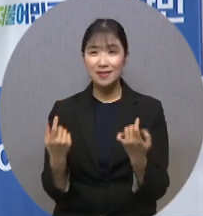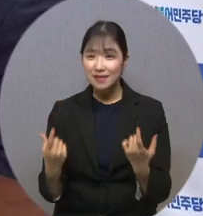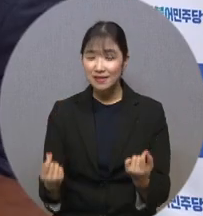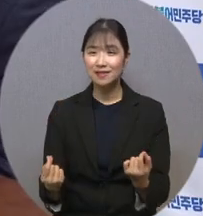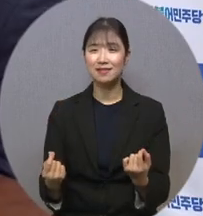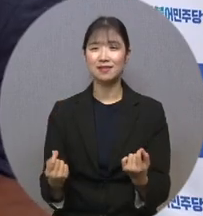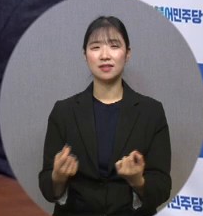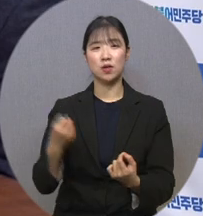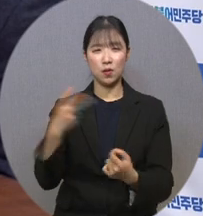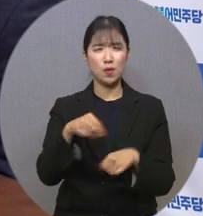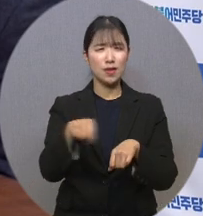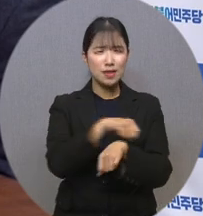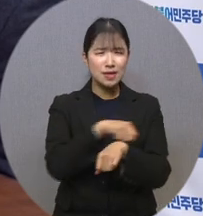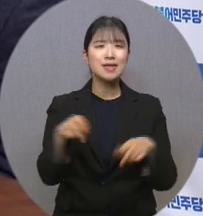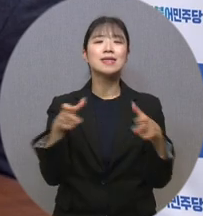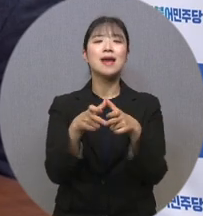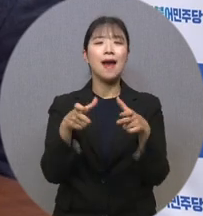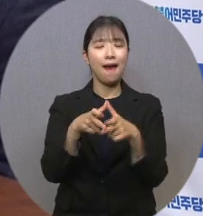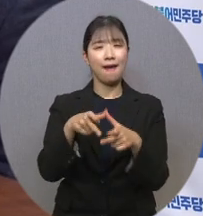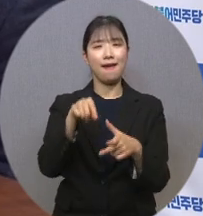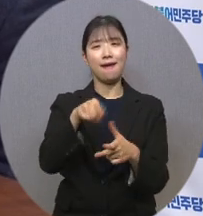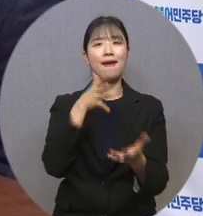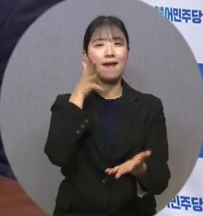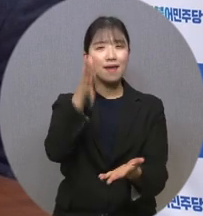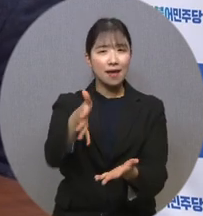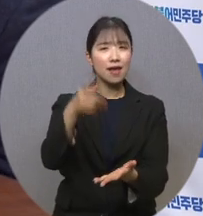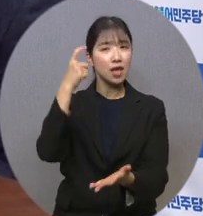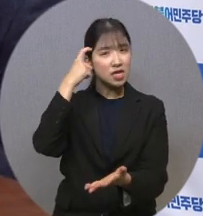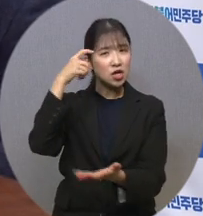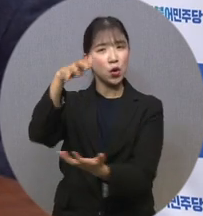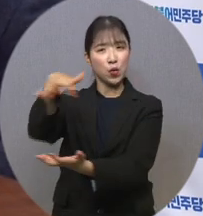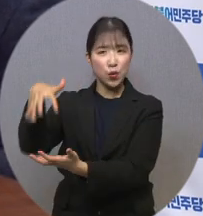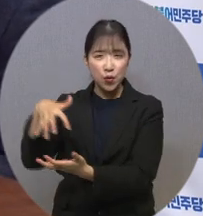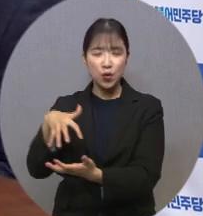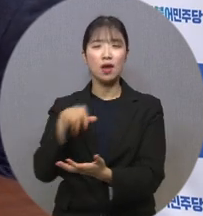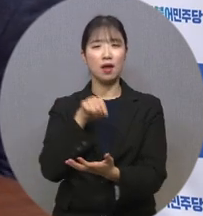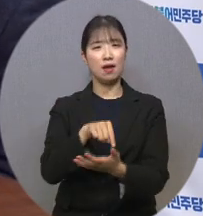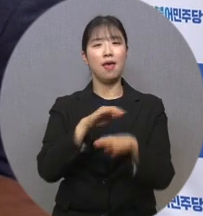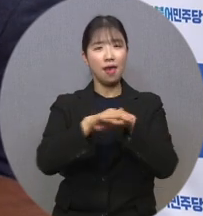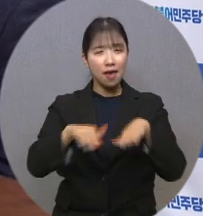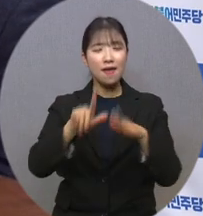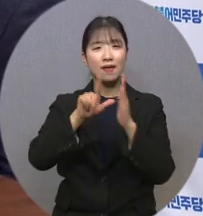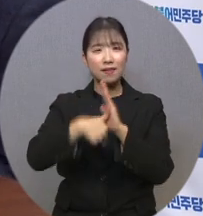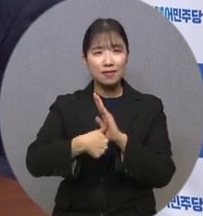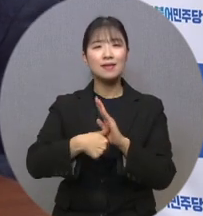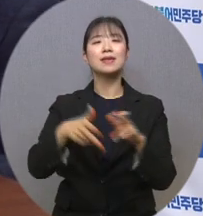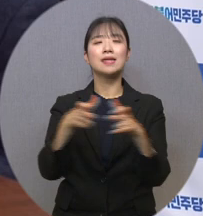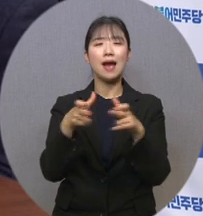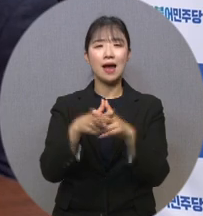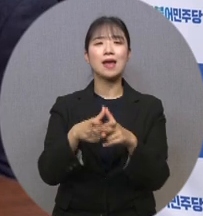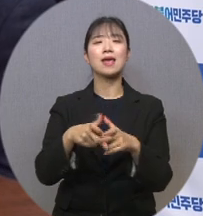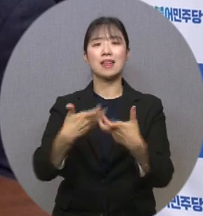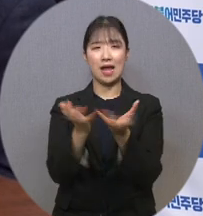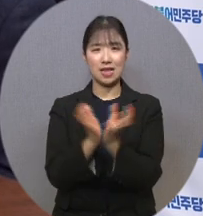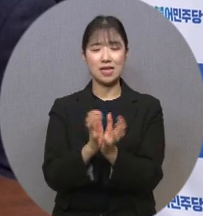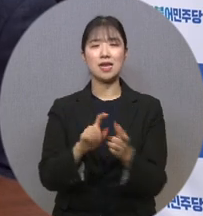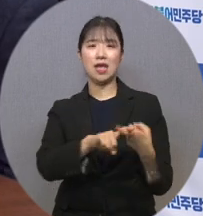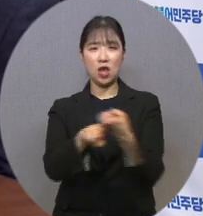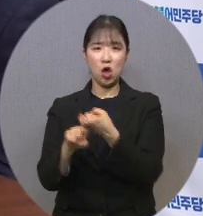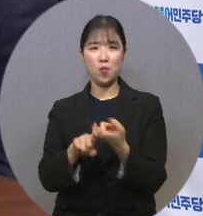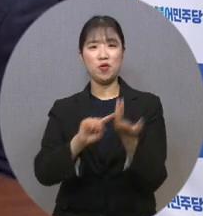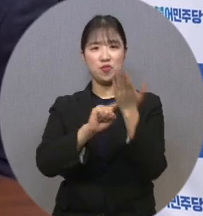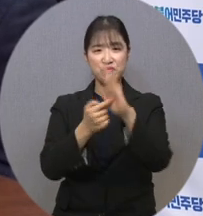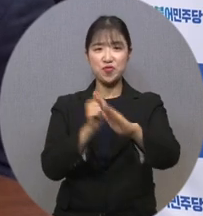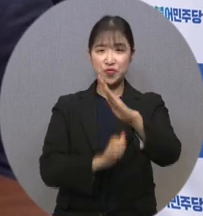있어요. 그리고 특히 장애계 의료를 수렴해서 대응하고 해결할 그 장애인 단체 협의회 출범에도 앞장서고 계시다고 들었거든요.